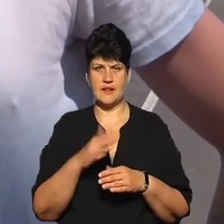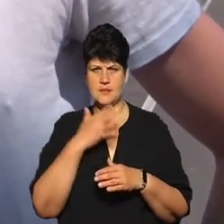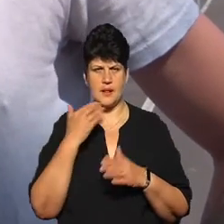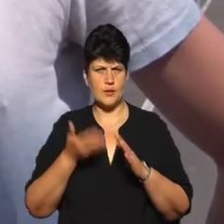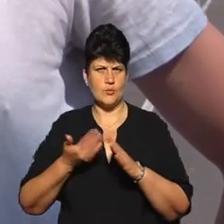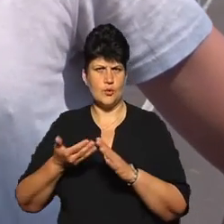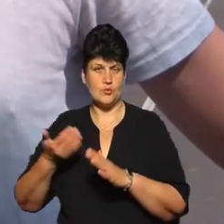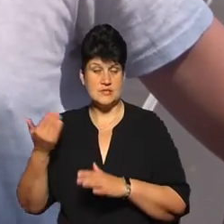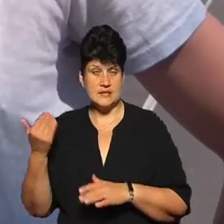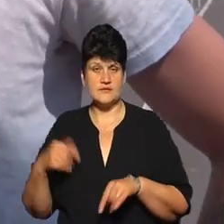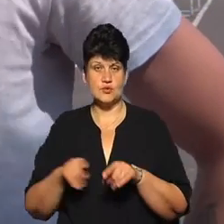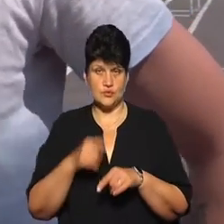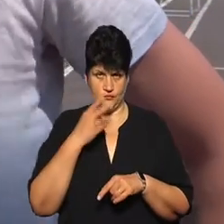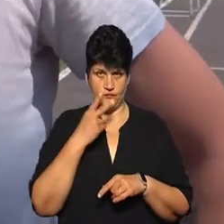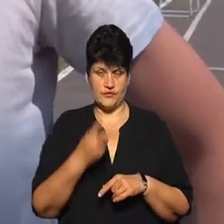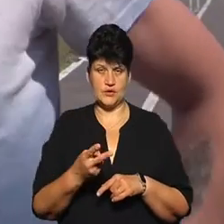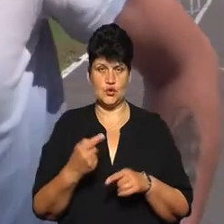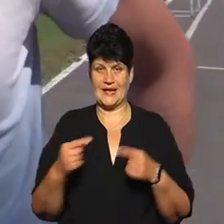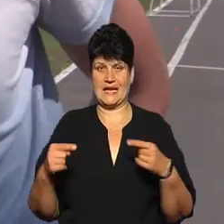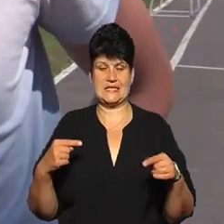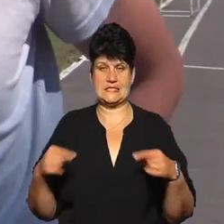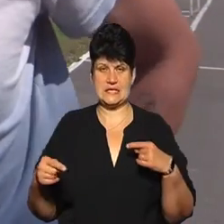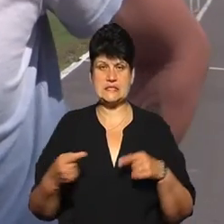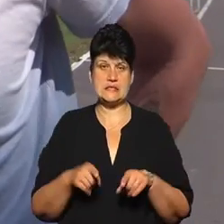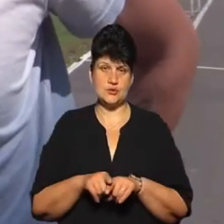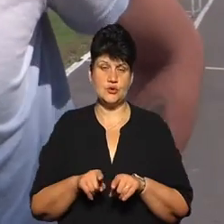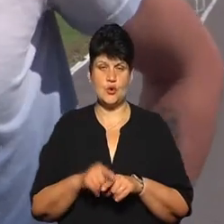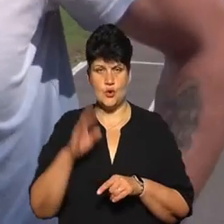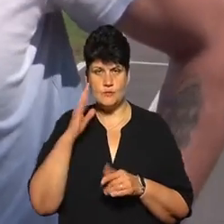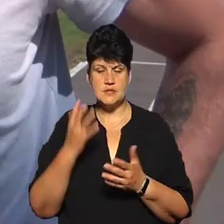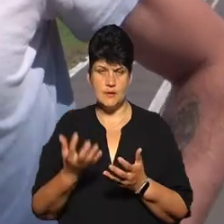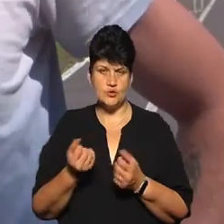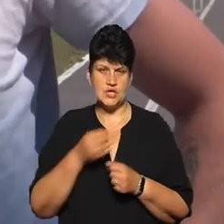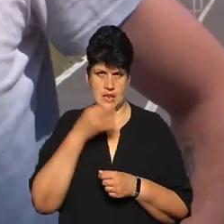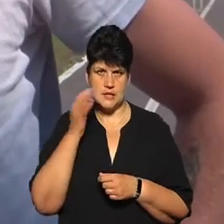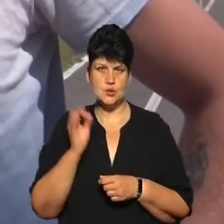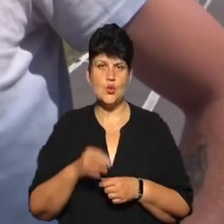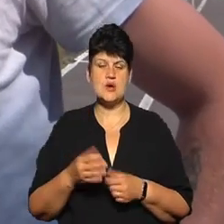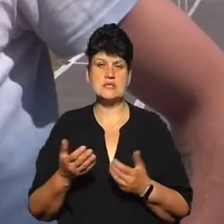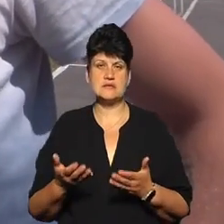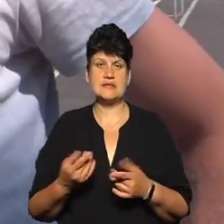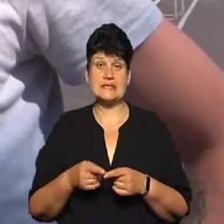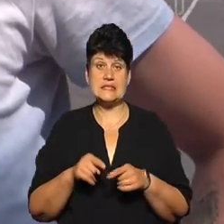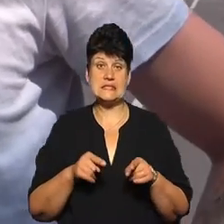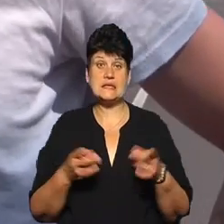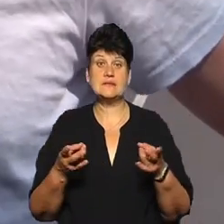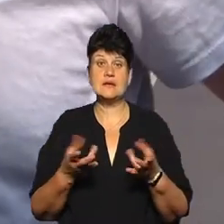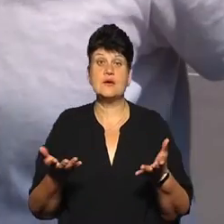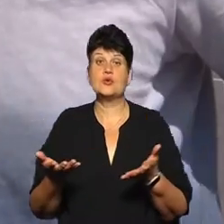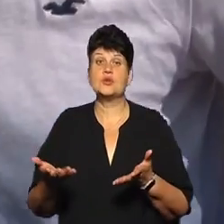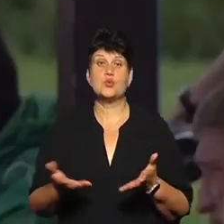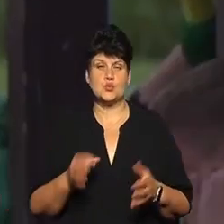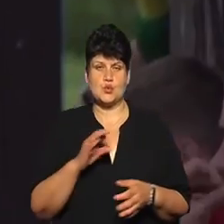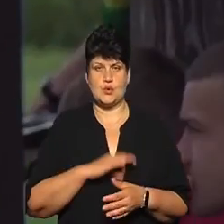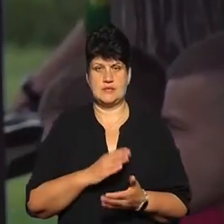рівно видно різницю в класі. Але все рівно хлопці отримали досвід якийсь. І цим треба хоч якусь користь винести з